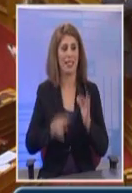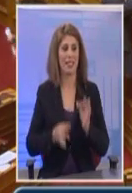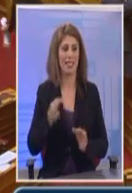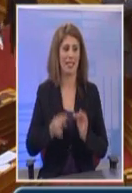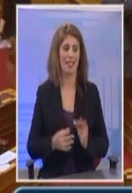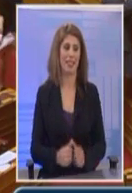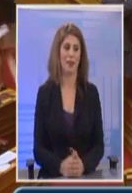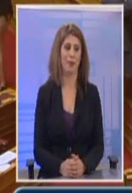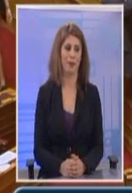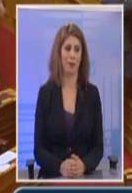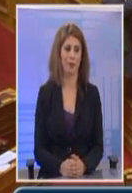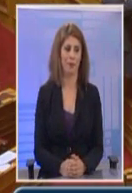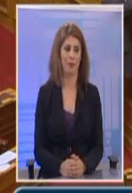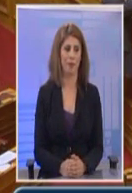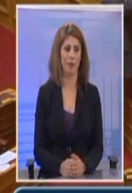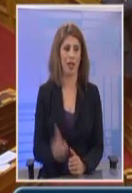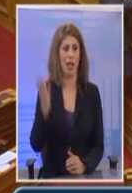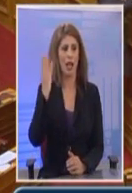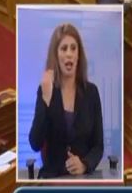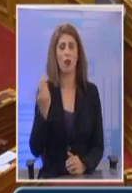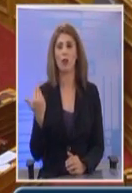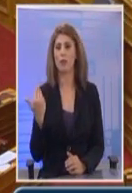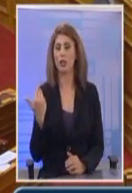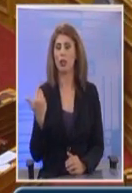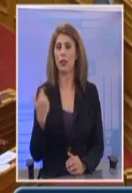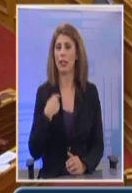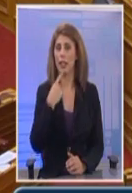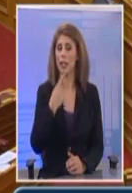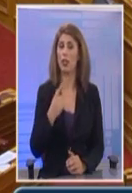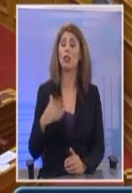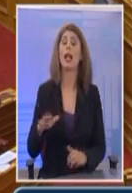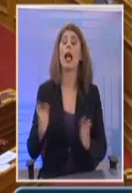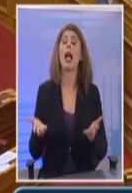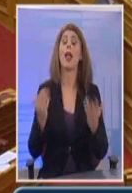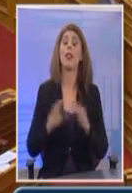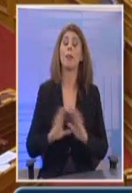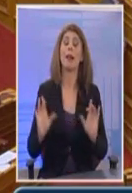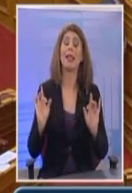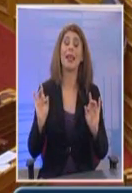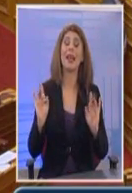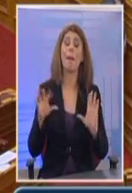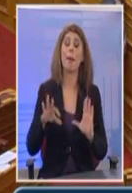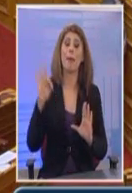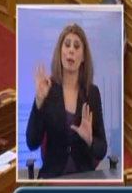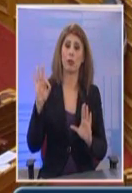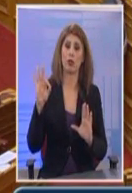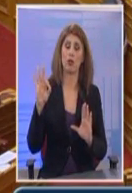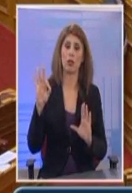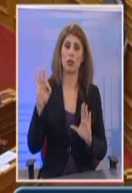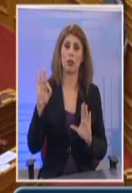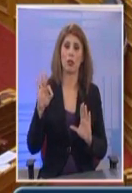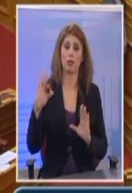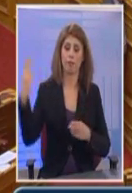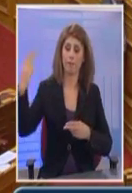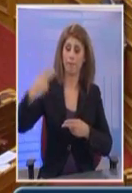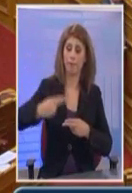συζήτηση. Σας άκουσα λίγο νωρίτερα να λέτε ότι δεν υπάρχει καμία περίπτωση να κλείσουν τα